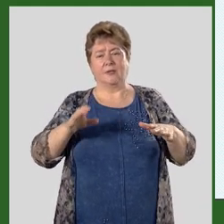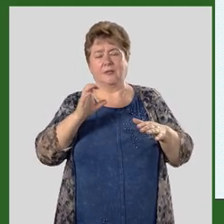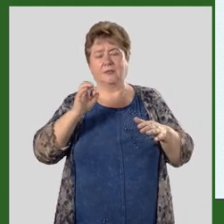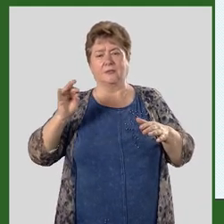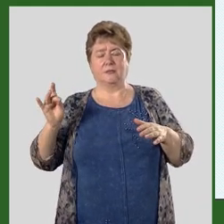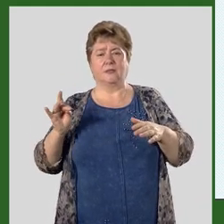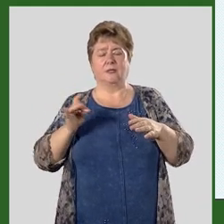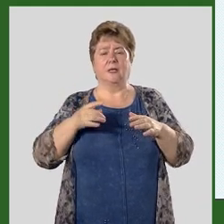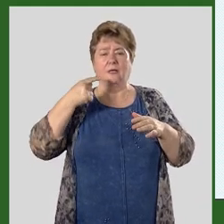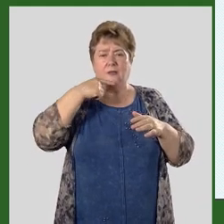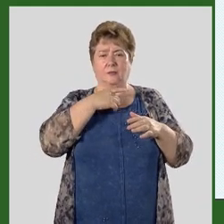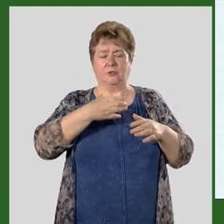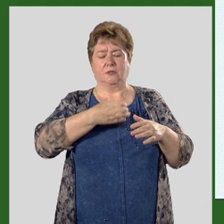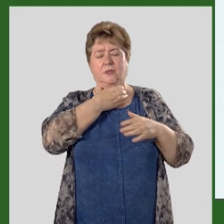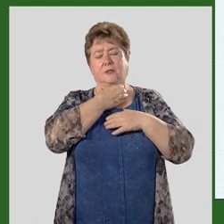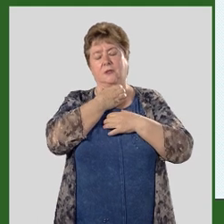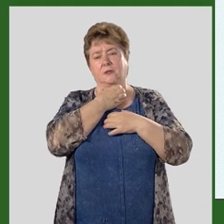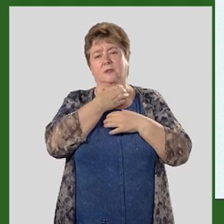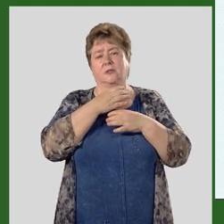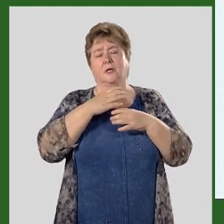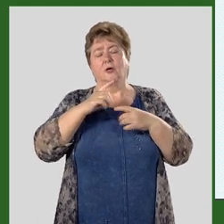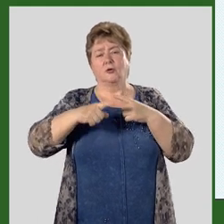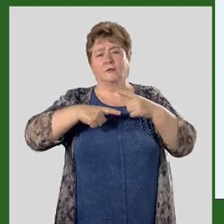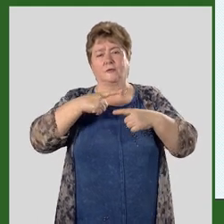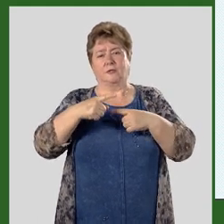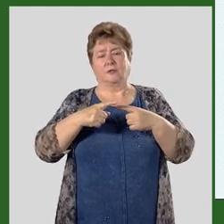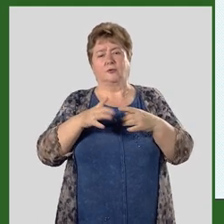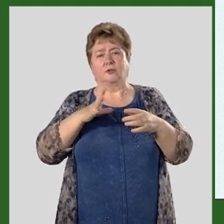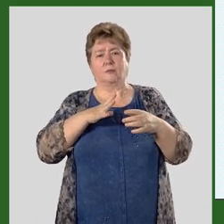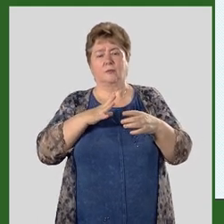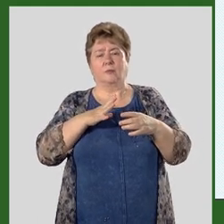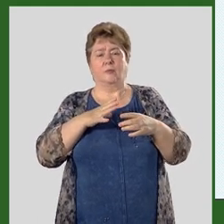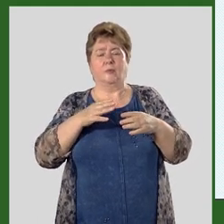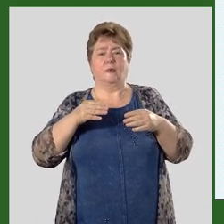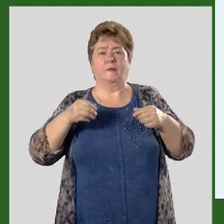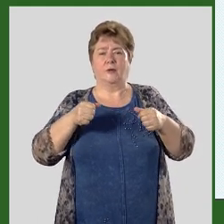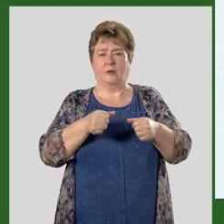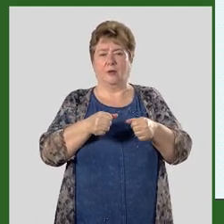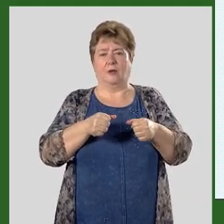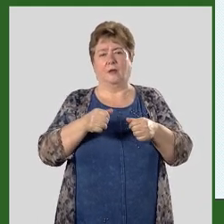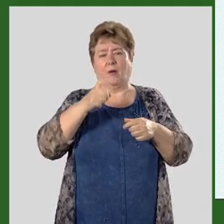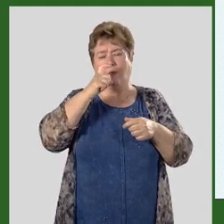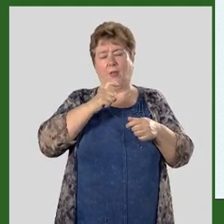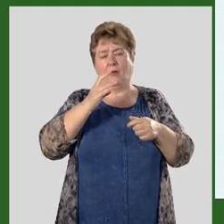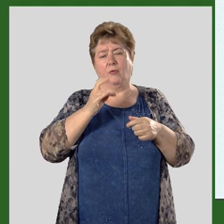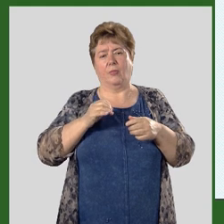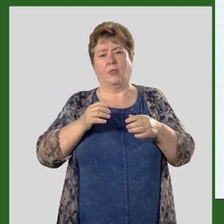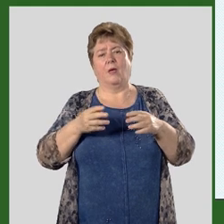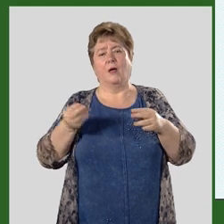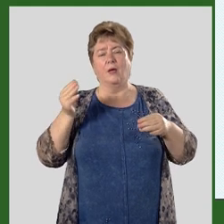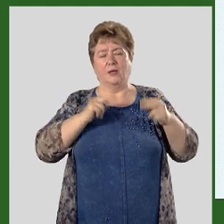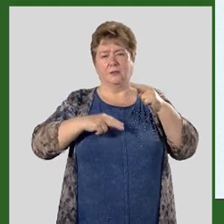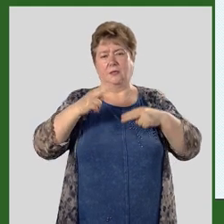и экономический кризис, что и в последующем продолжало оказывать неблагоприятное влияние на